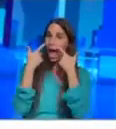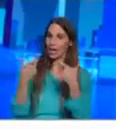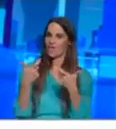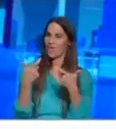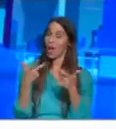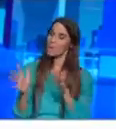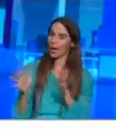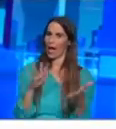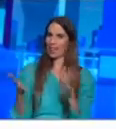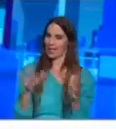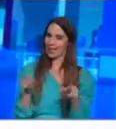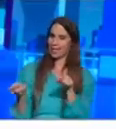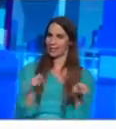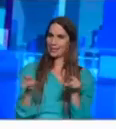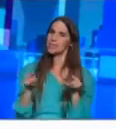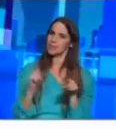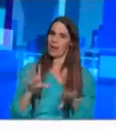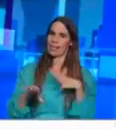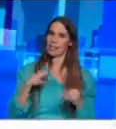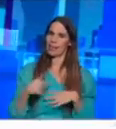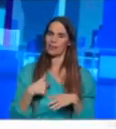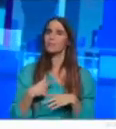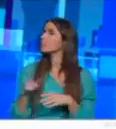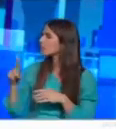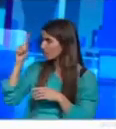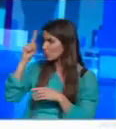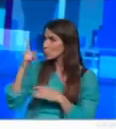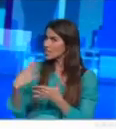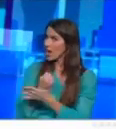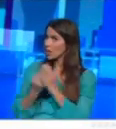מכעיס. ולדעתכם, אבל הוא יצליח לשקם את חייו, אם אכן